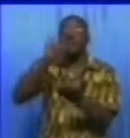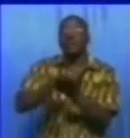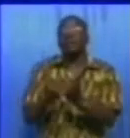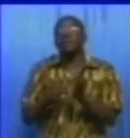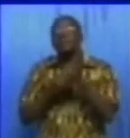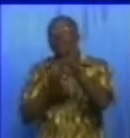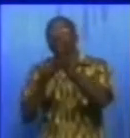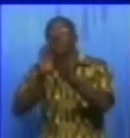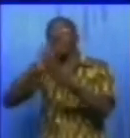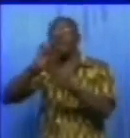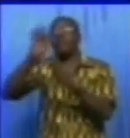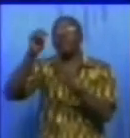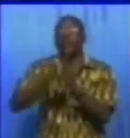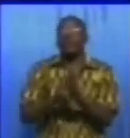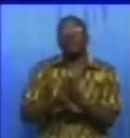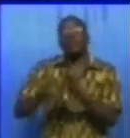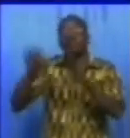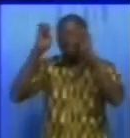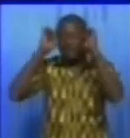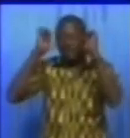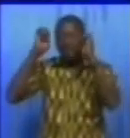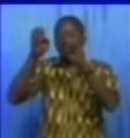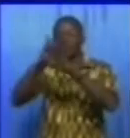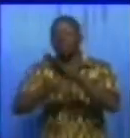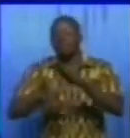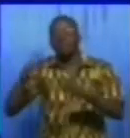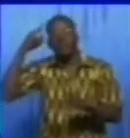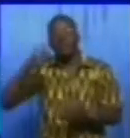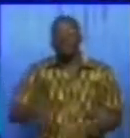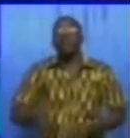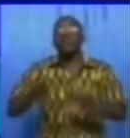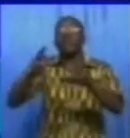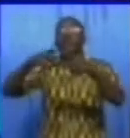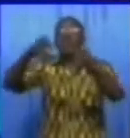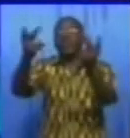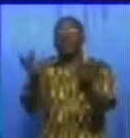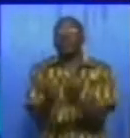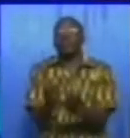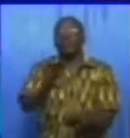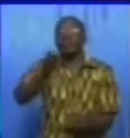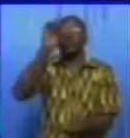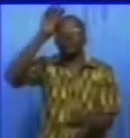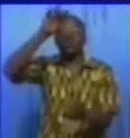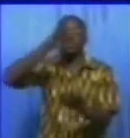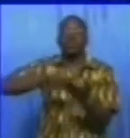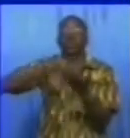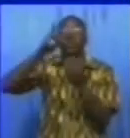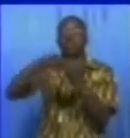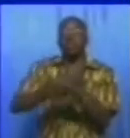la formation des enseignants du primaire et également lui offrir une place de choix dans le programme d'enseignement.